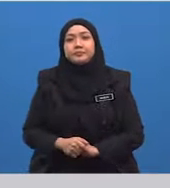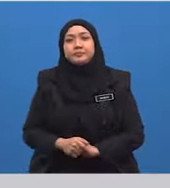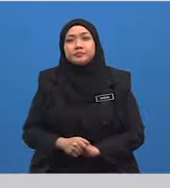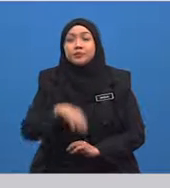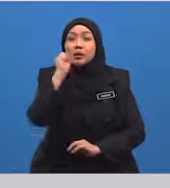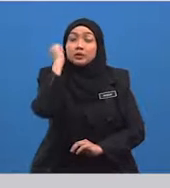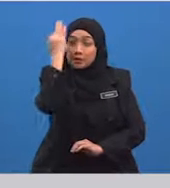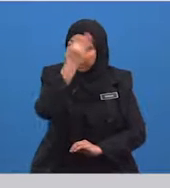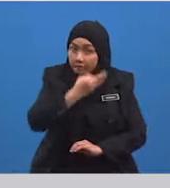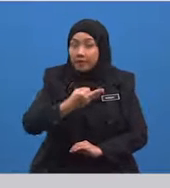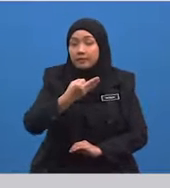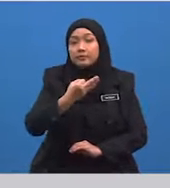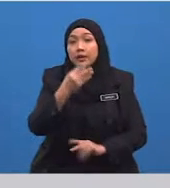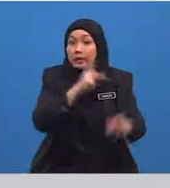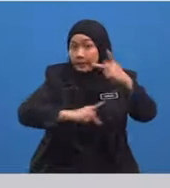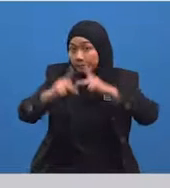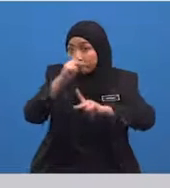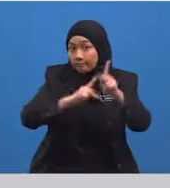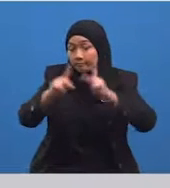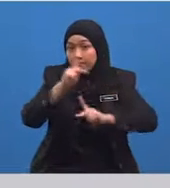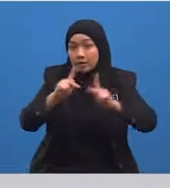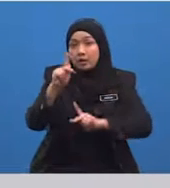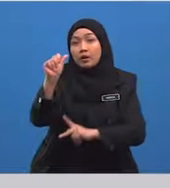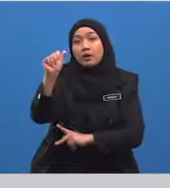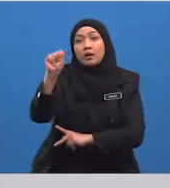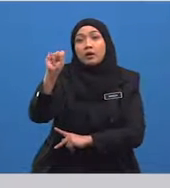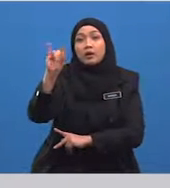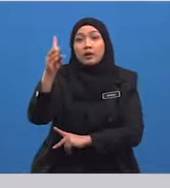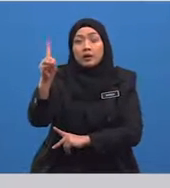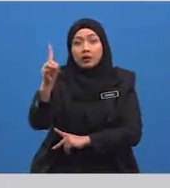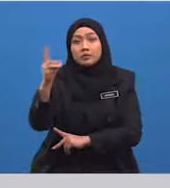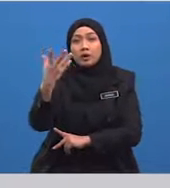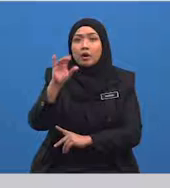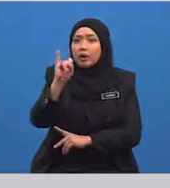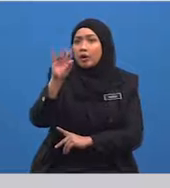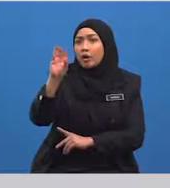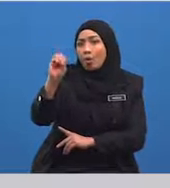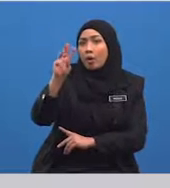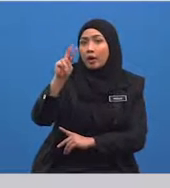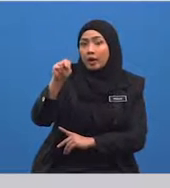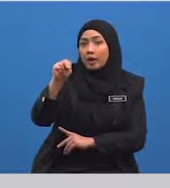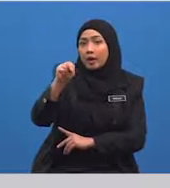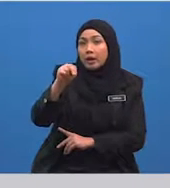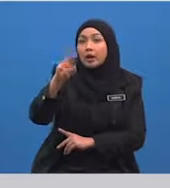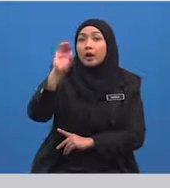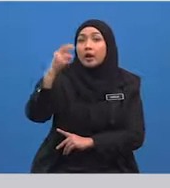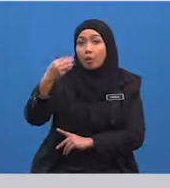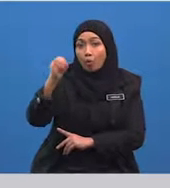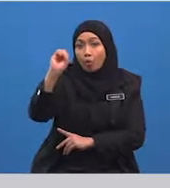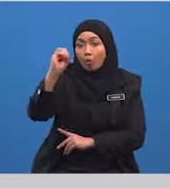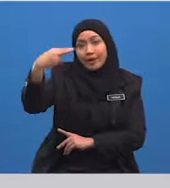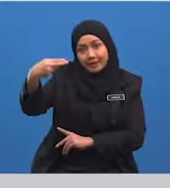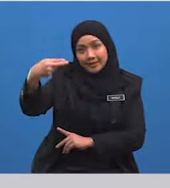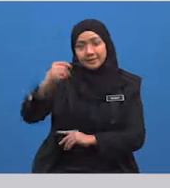Sifat-sifat kimia asid adalah disebabkan oleh ion hidrogen tersebut. Air